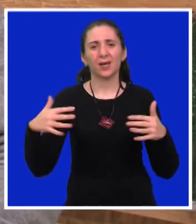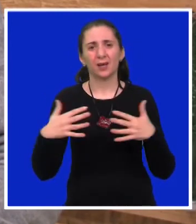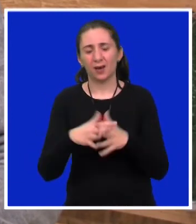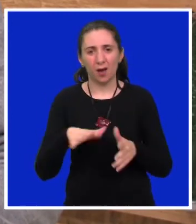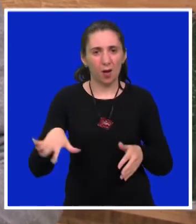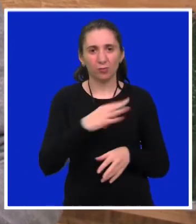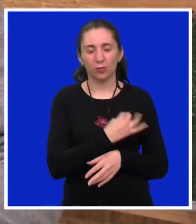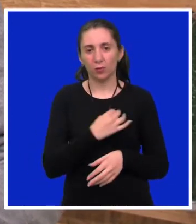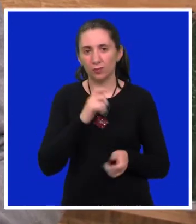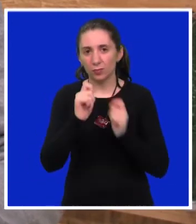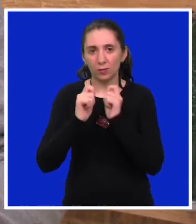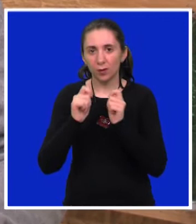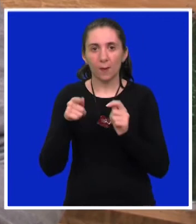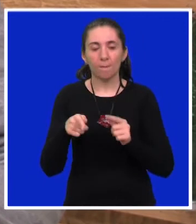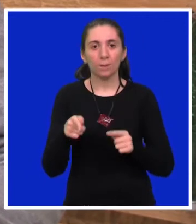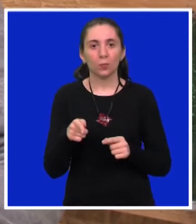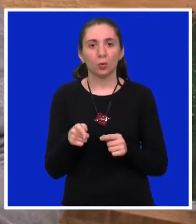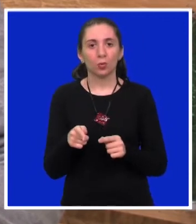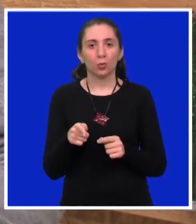gradova, čini mi se da je tu